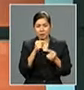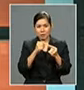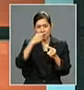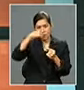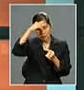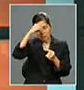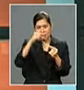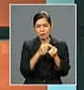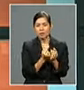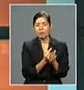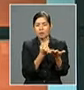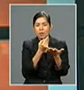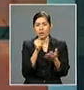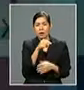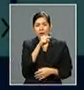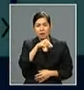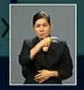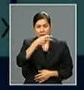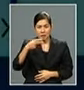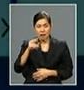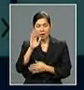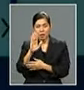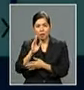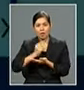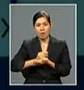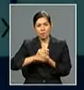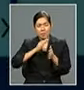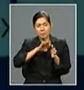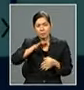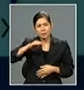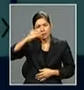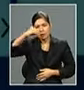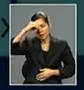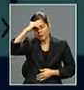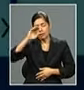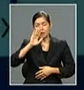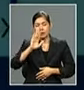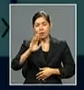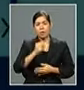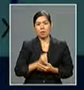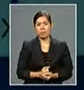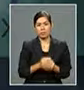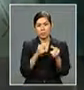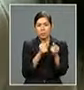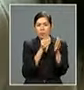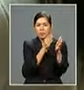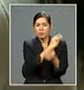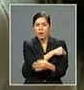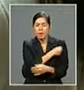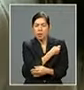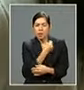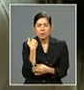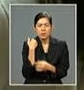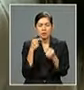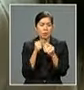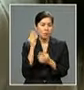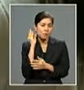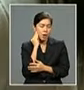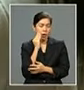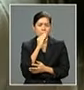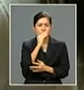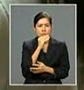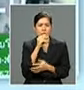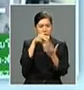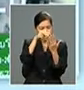ษาอังกฤษให้กับนักศึกษาแพทย์ของมหาวิทยาลัยเชียงใหม่ค่ะนักศึกษาจะสามารถเรียนภาษาอังกฤษทั้งฟังพูดอ่านเขียนได้ด้วยตนเ